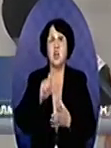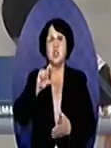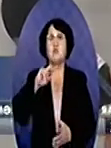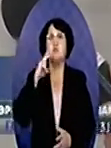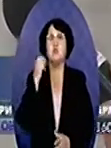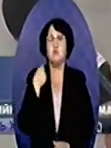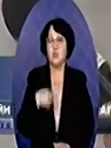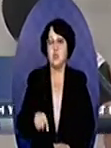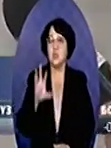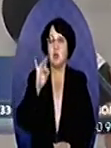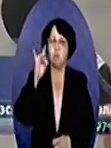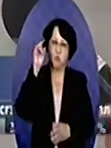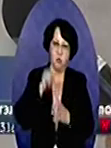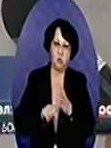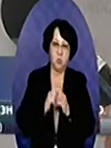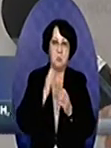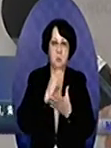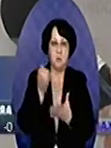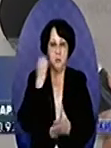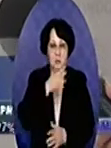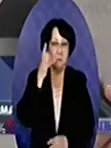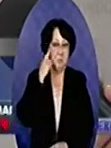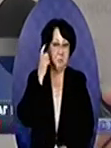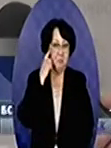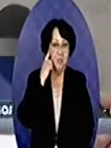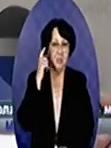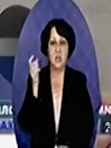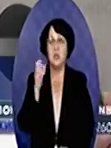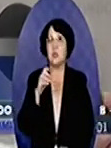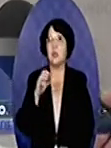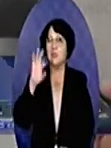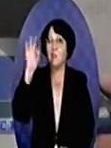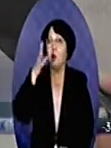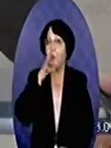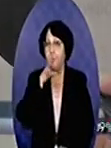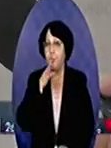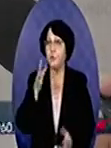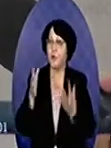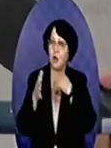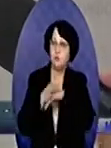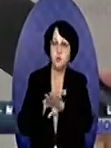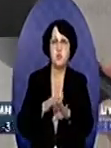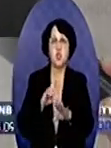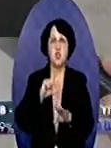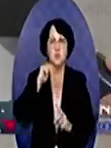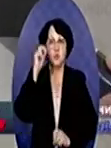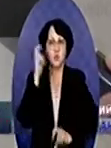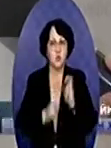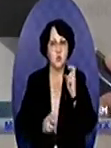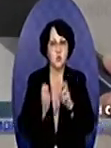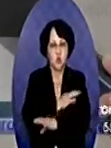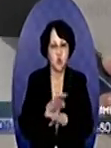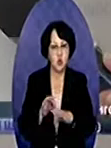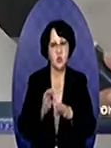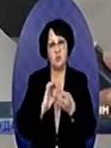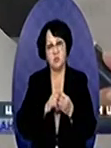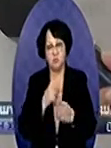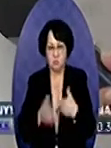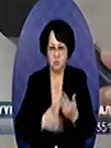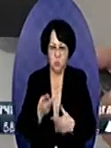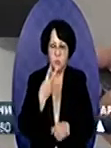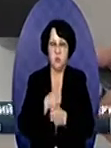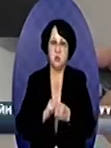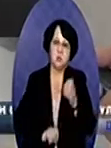салбарт явагдаж байгаа. Таах мэдж байгаа нэг сэргээх төвчмөн хүчийг ашиглахлаа сүүлийн жилүүд л бас хэд хэдэн төсөл хөтөлбөр хэрэгжүүлээд одоо үйл ажиллагаа нэхэлсэн